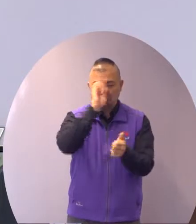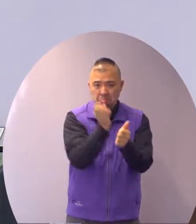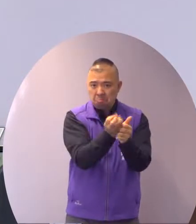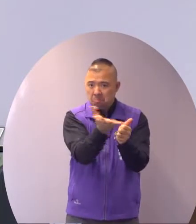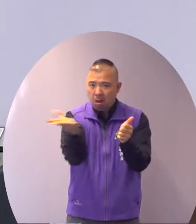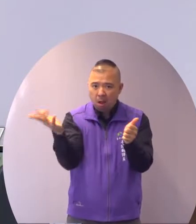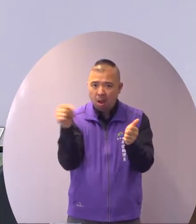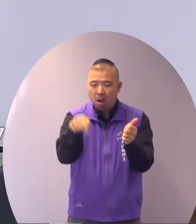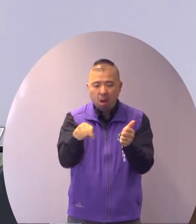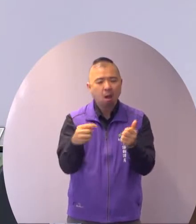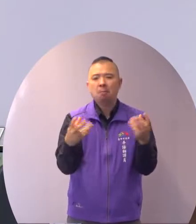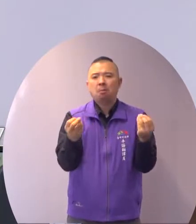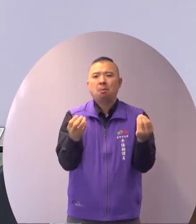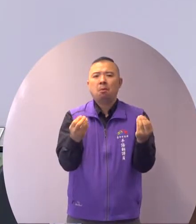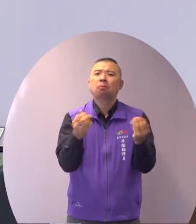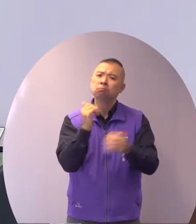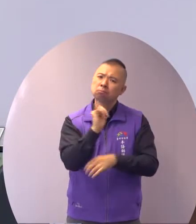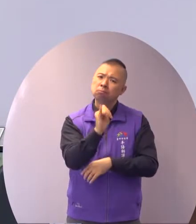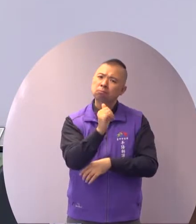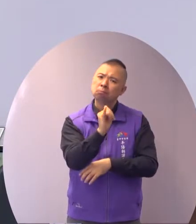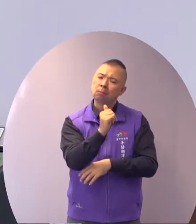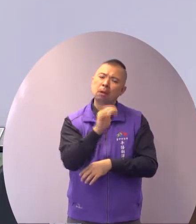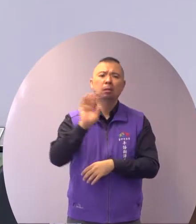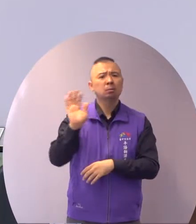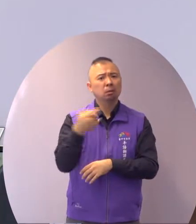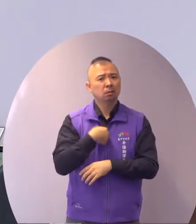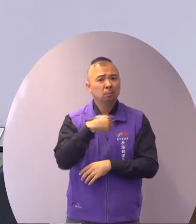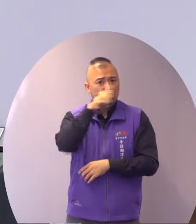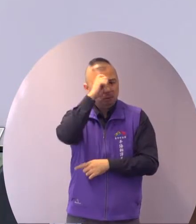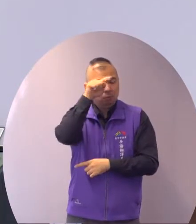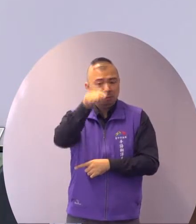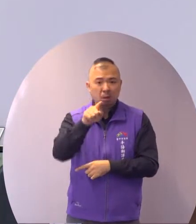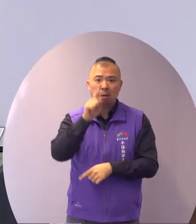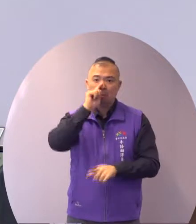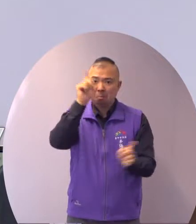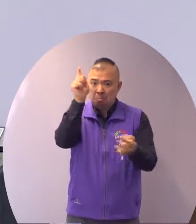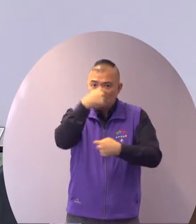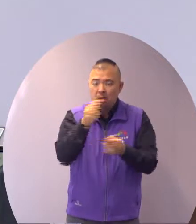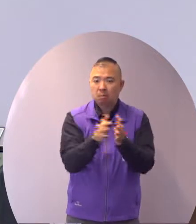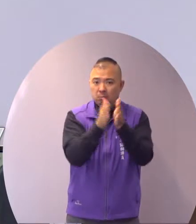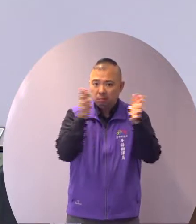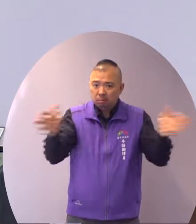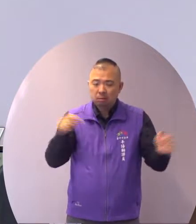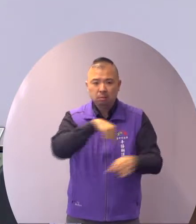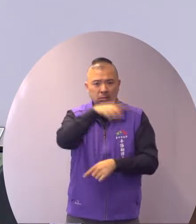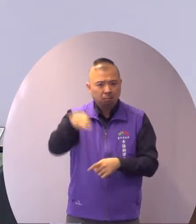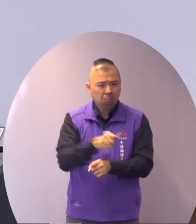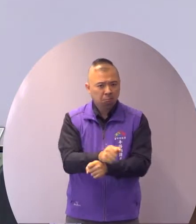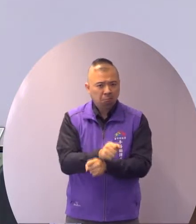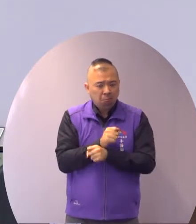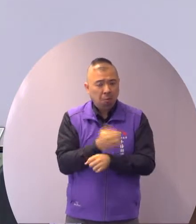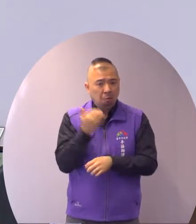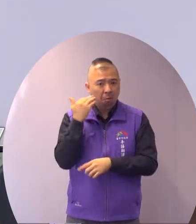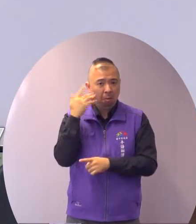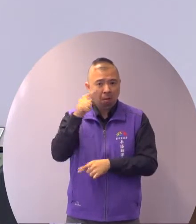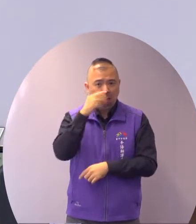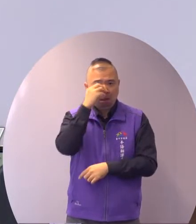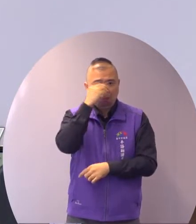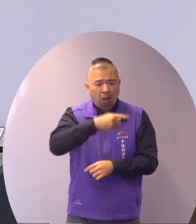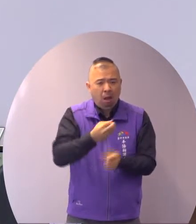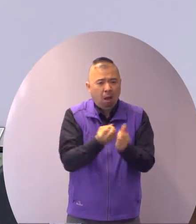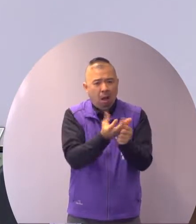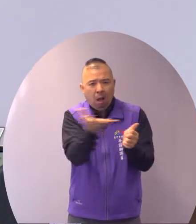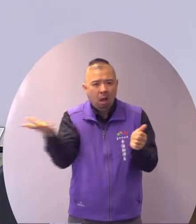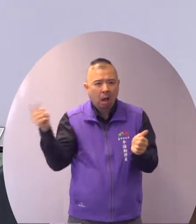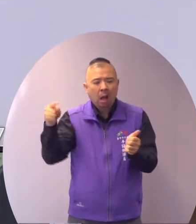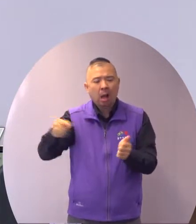可是呢，我们不希望因为这个过一个年呢功亏一篑哈，所以请大家特别的帮忙，务必要